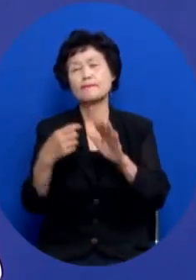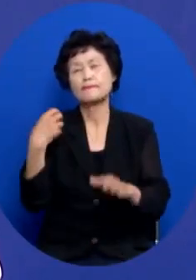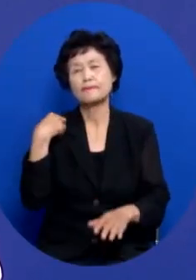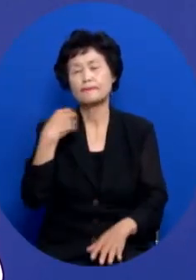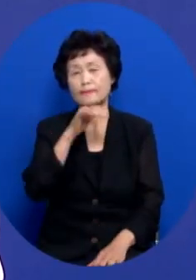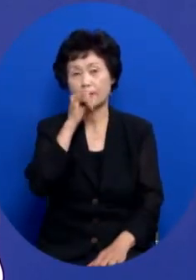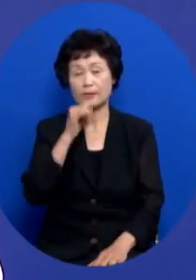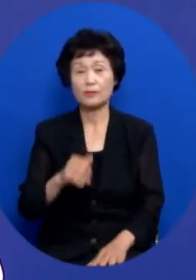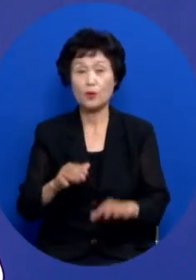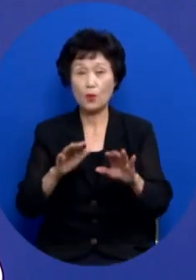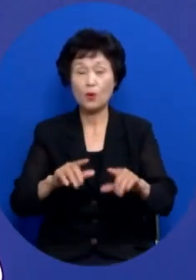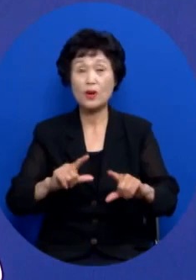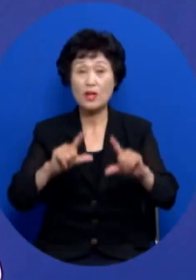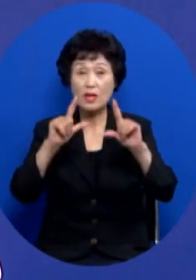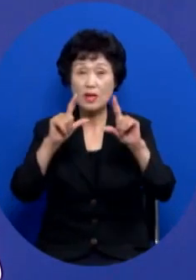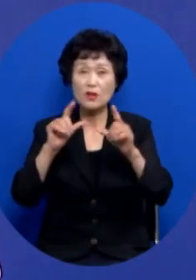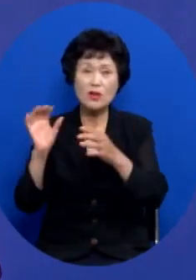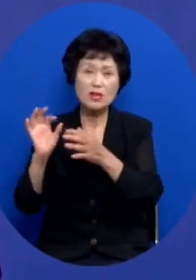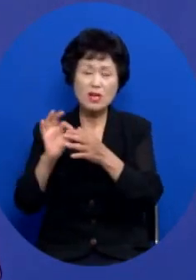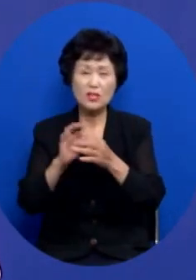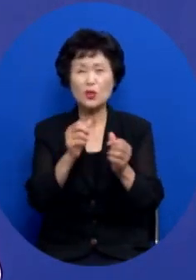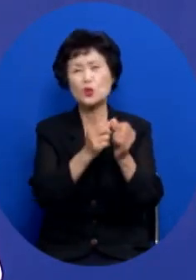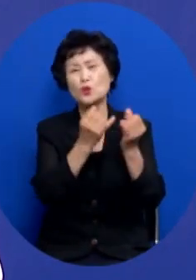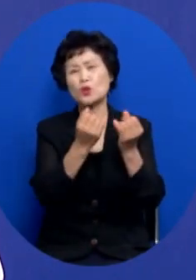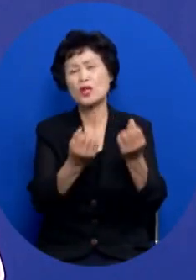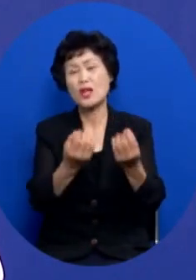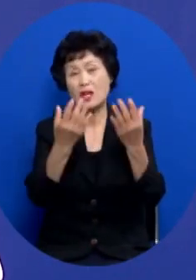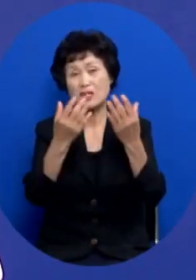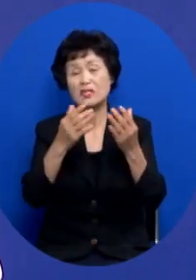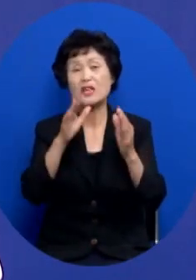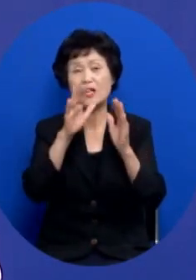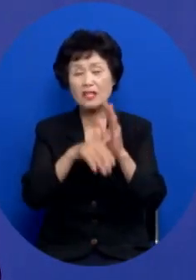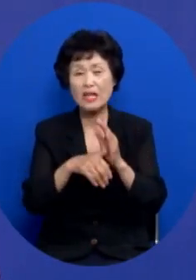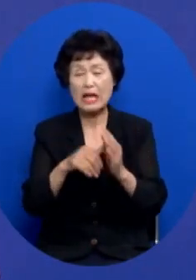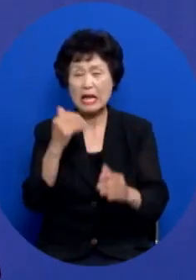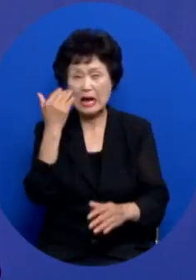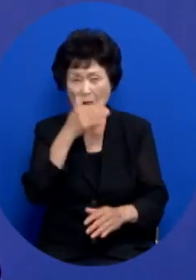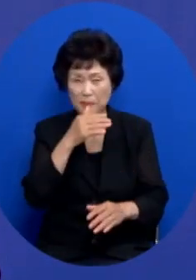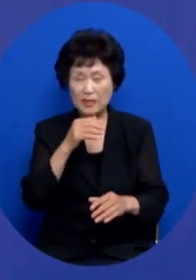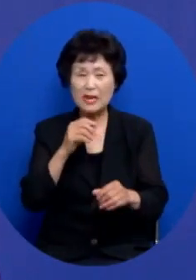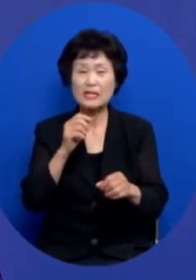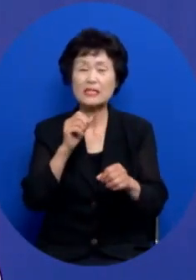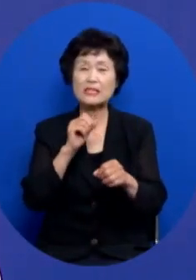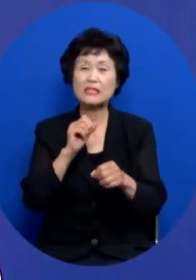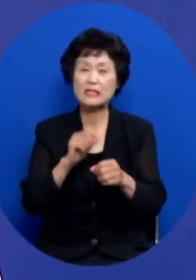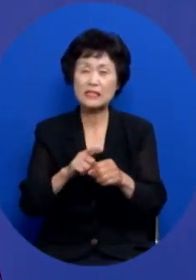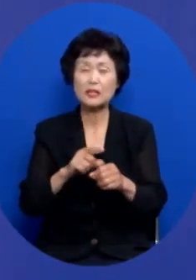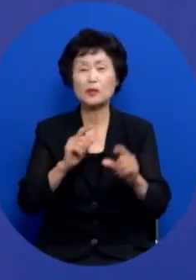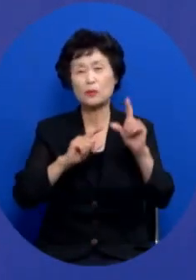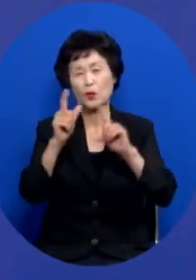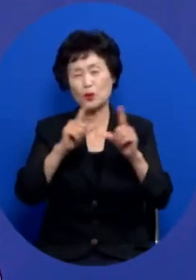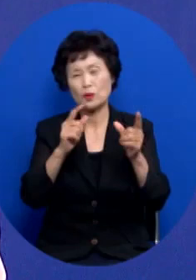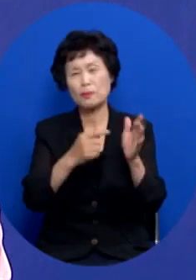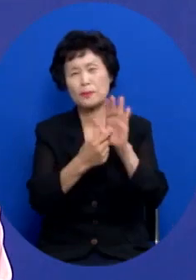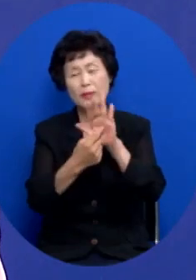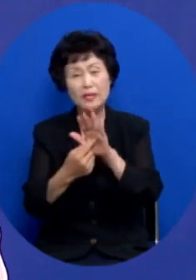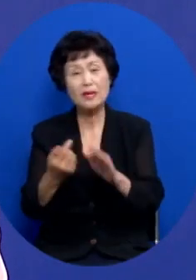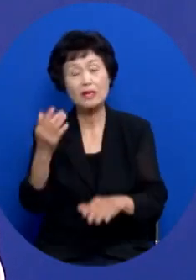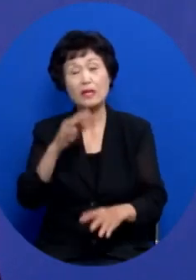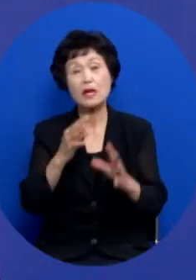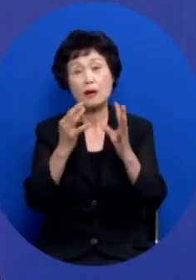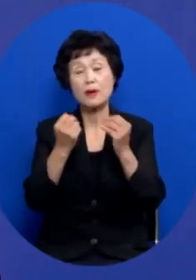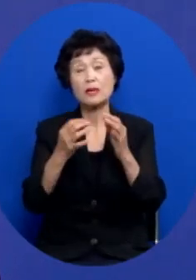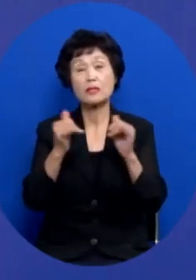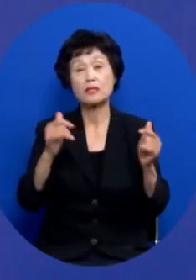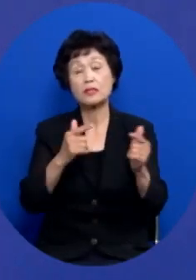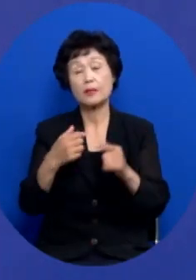네, 올해도 어김없이 동성애자들의 행사에서 음란, 선정적 행위가 벌어졌고 많은 시민들이 우려하고 있다는 것도 이번에